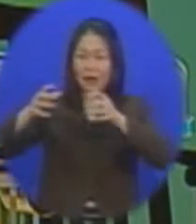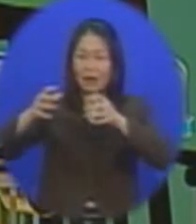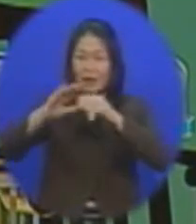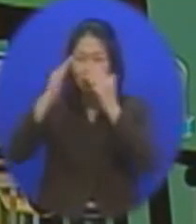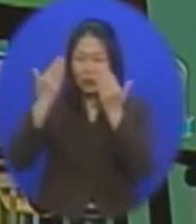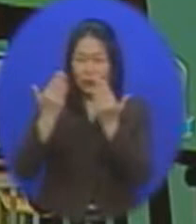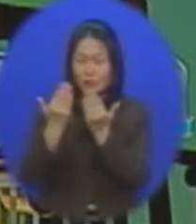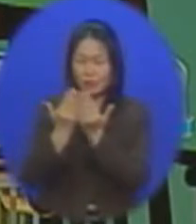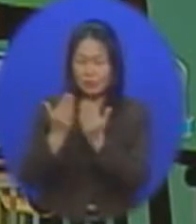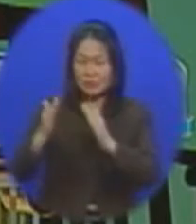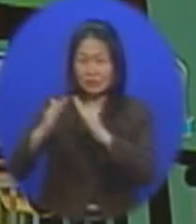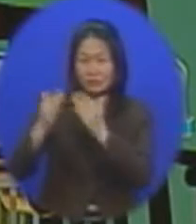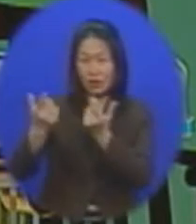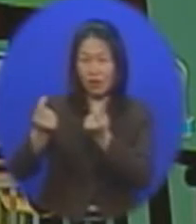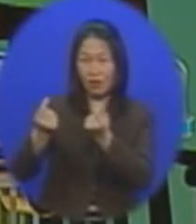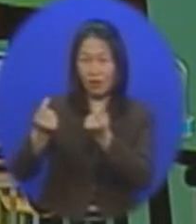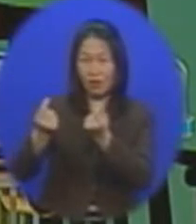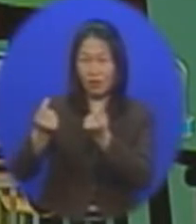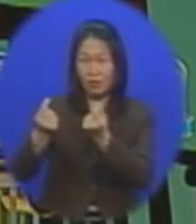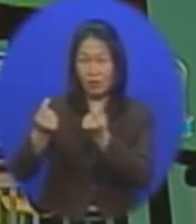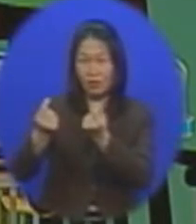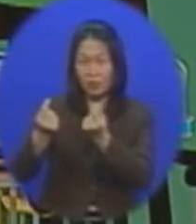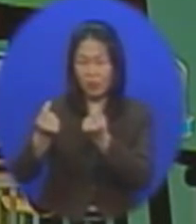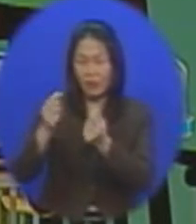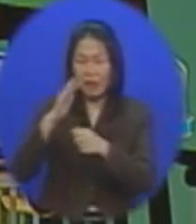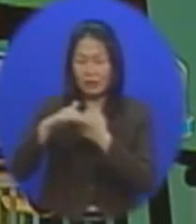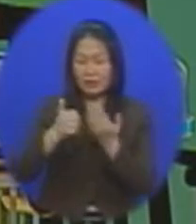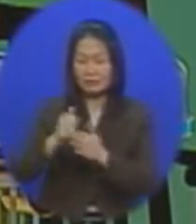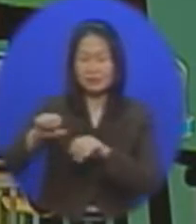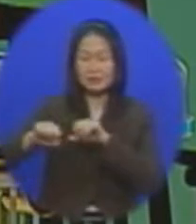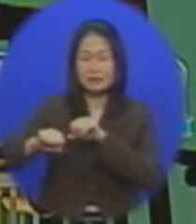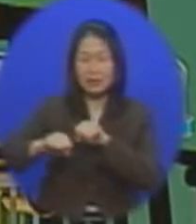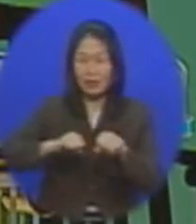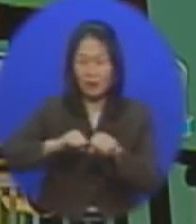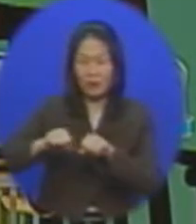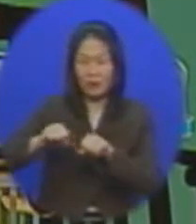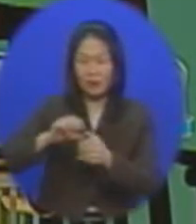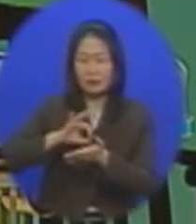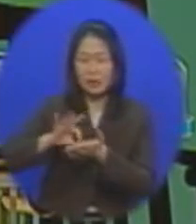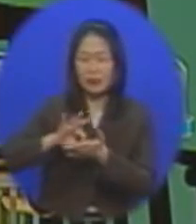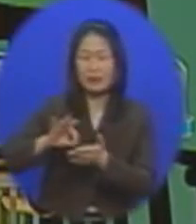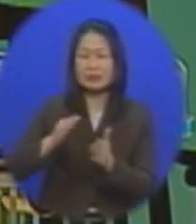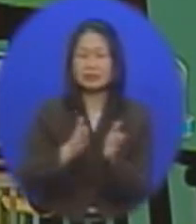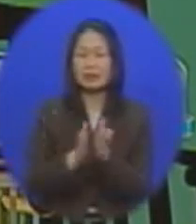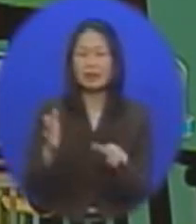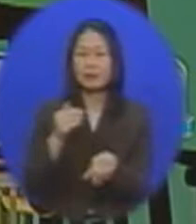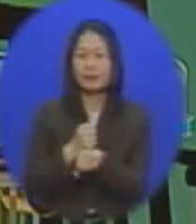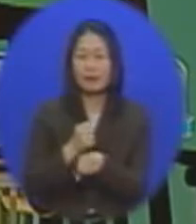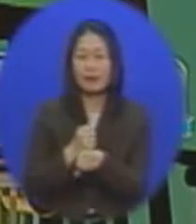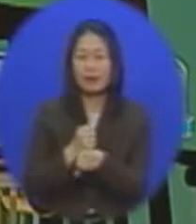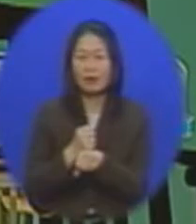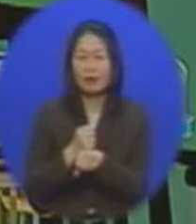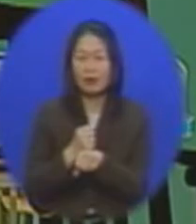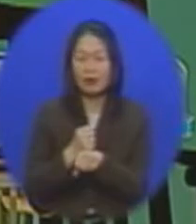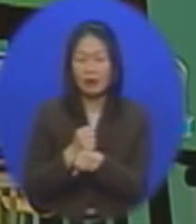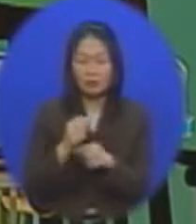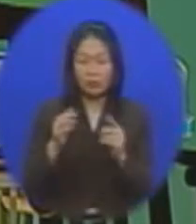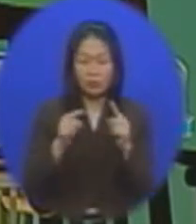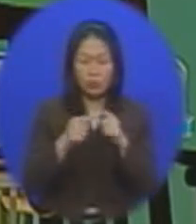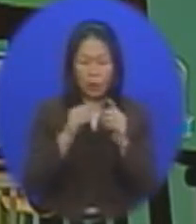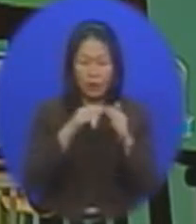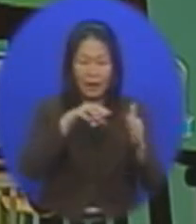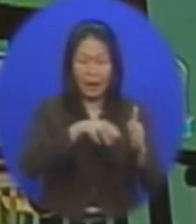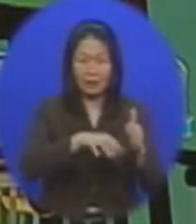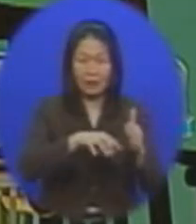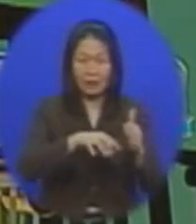하나님이 그렇게 교회를 쓰시기 시작을 합니다 그래서 교회 안에 하나님의 놀라운 영광이